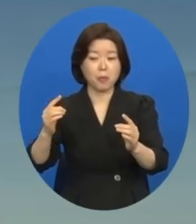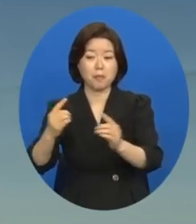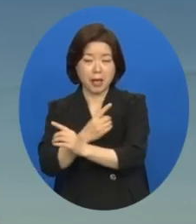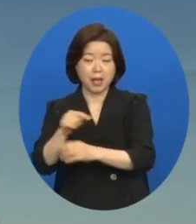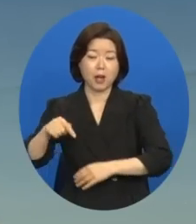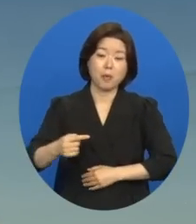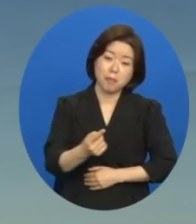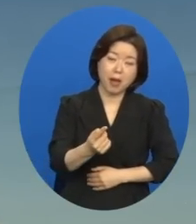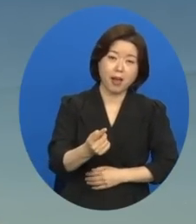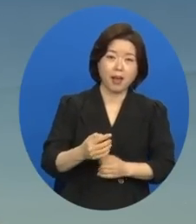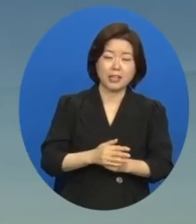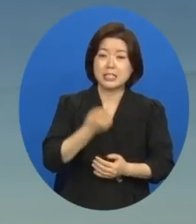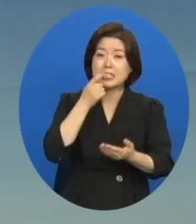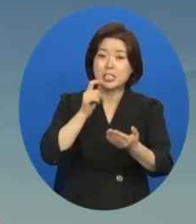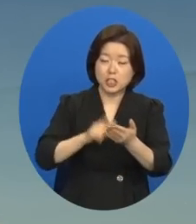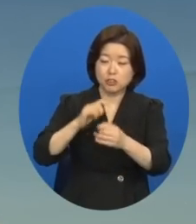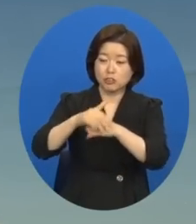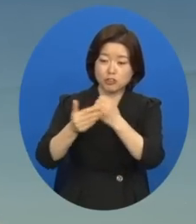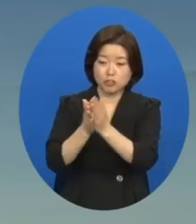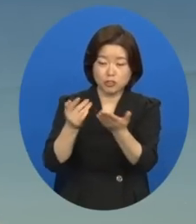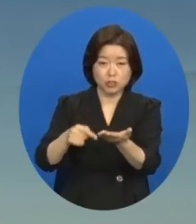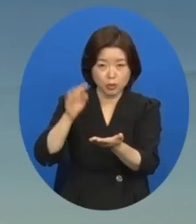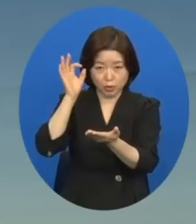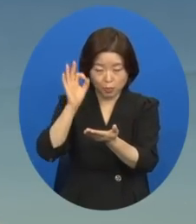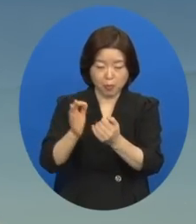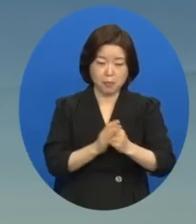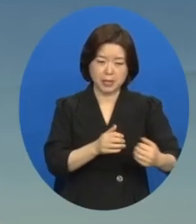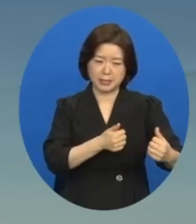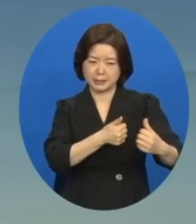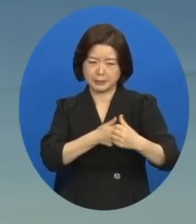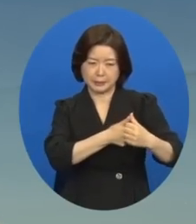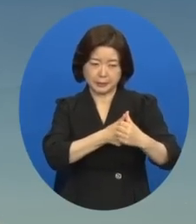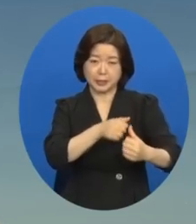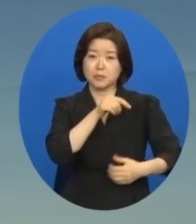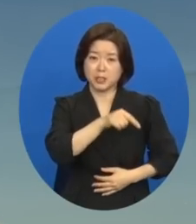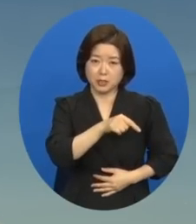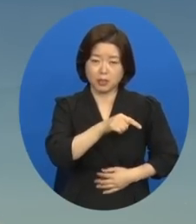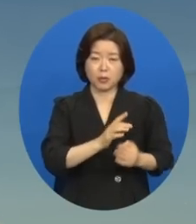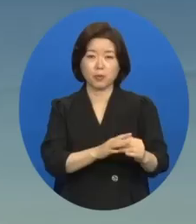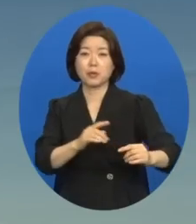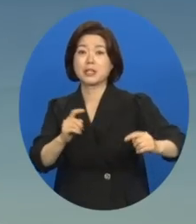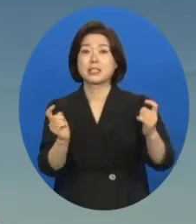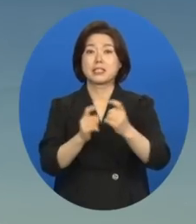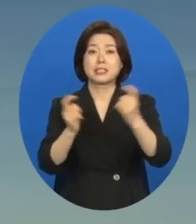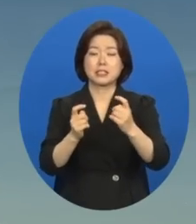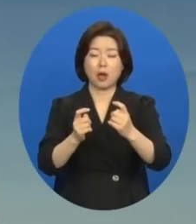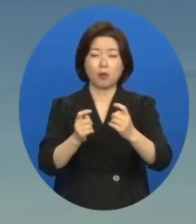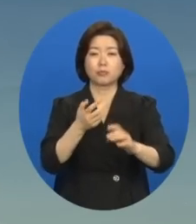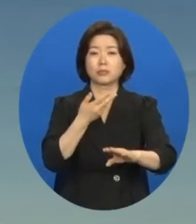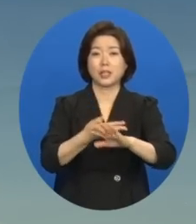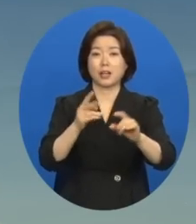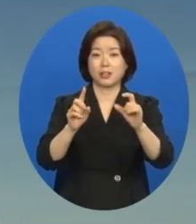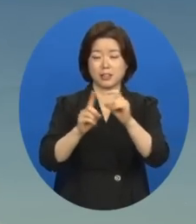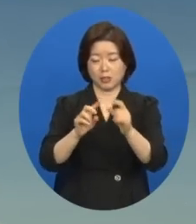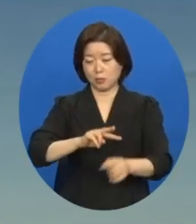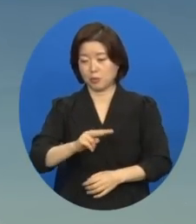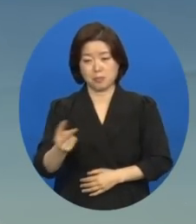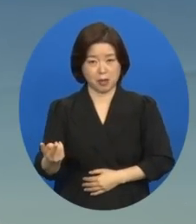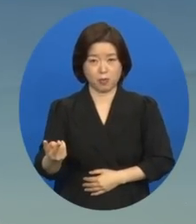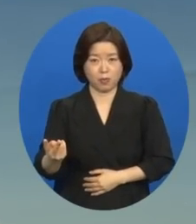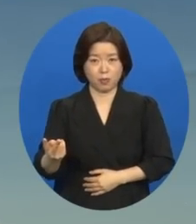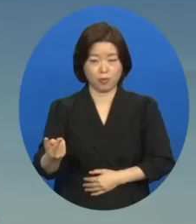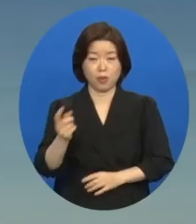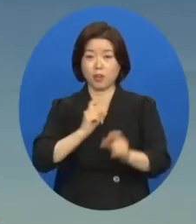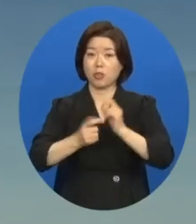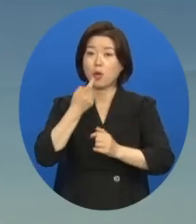성경이나 쉬운 성경은 이 씨름이라고 하는 단어를 싸움이라는 다른 단어로 번역했습니다. 좀 더